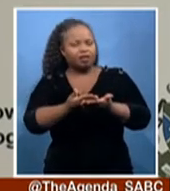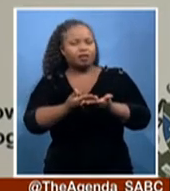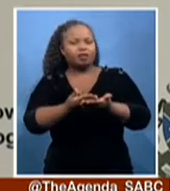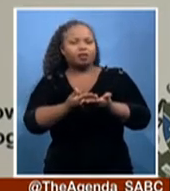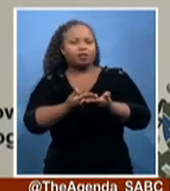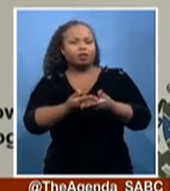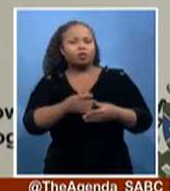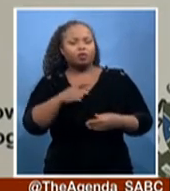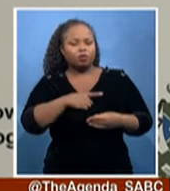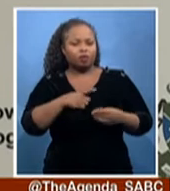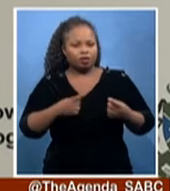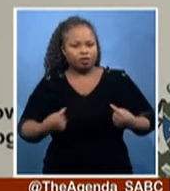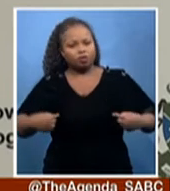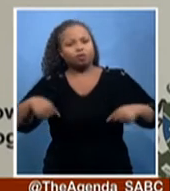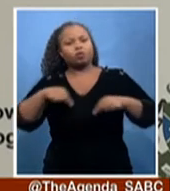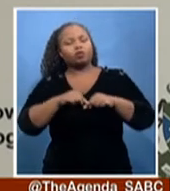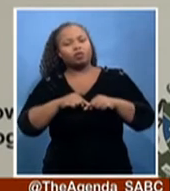mafelong